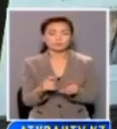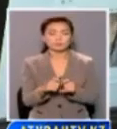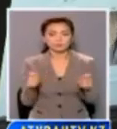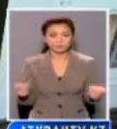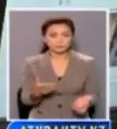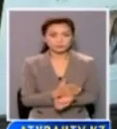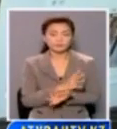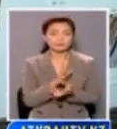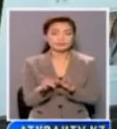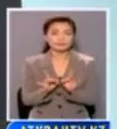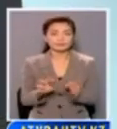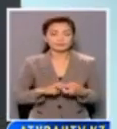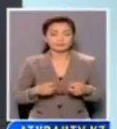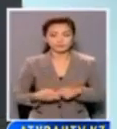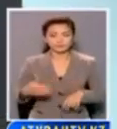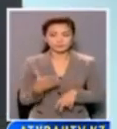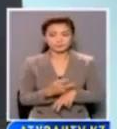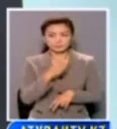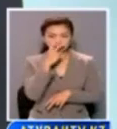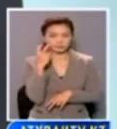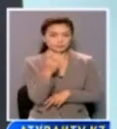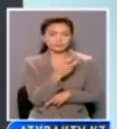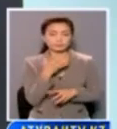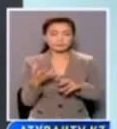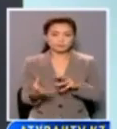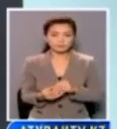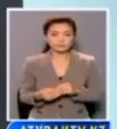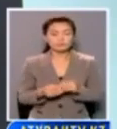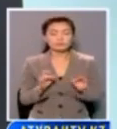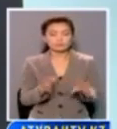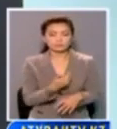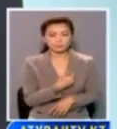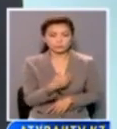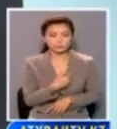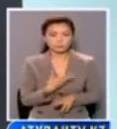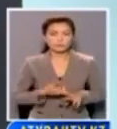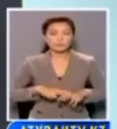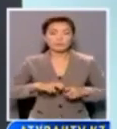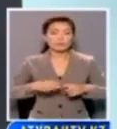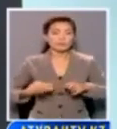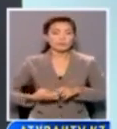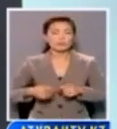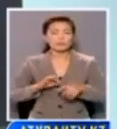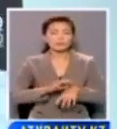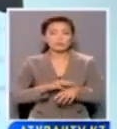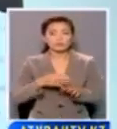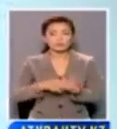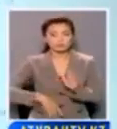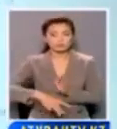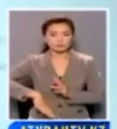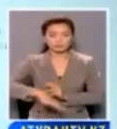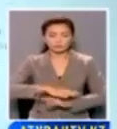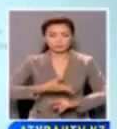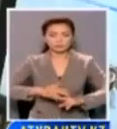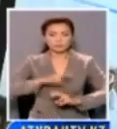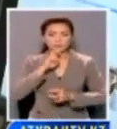бөліскен. Бәрінің айтары бір: қолқаны қабатын жағымсыз иістен арылсақ дейді. Бұл проблема індет көршіген шақта